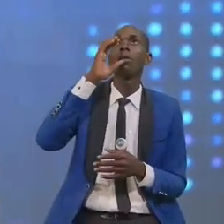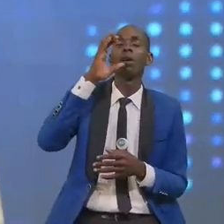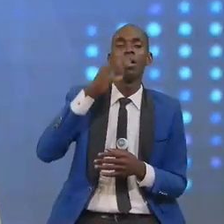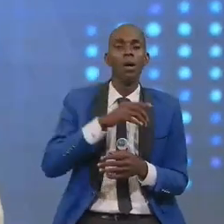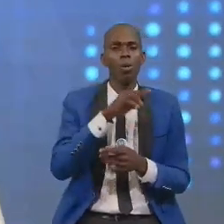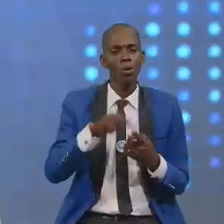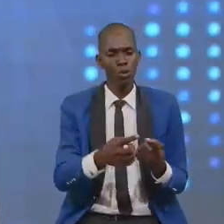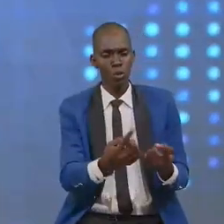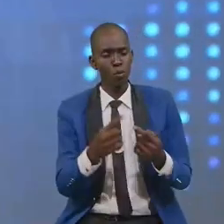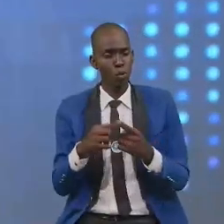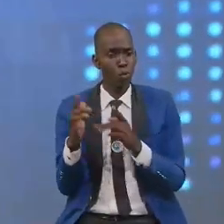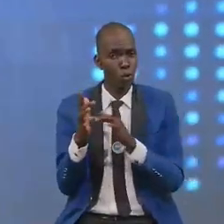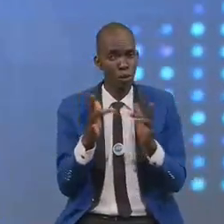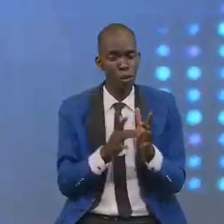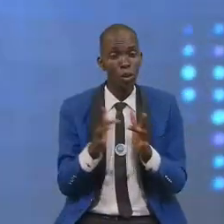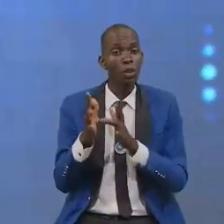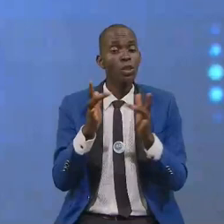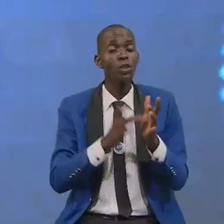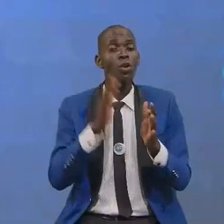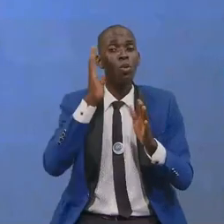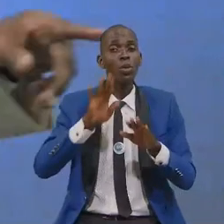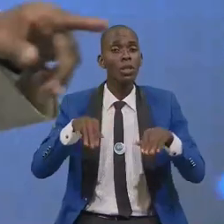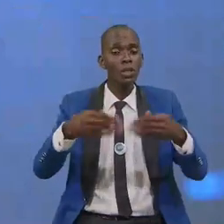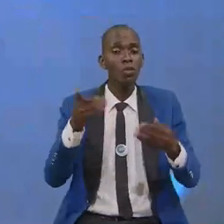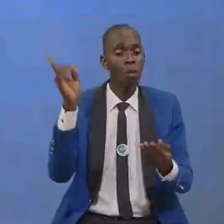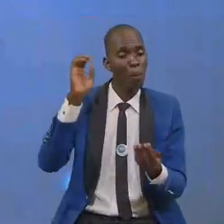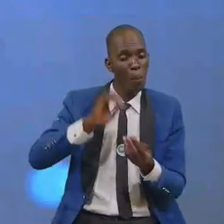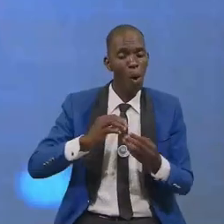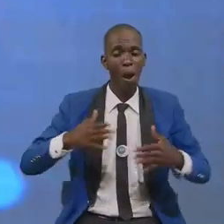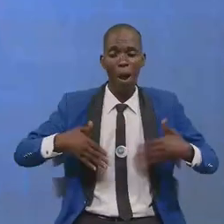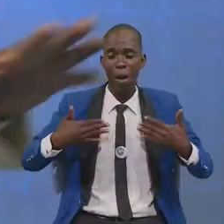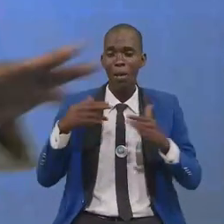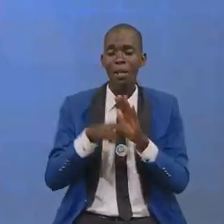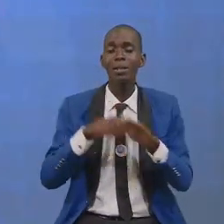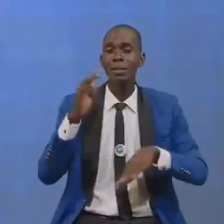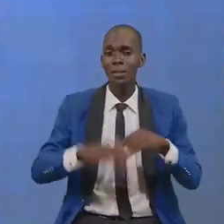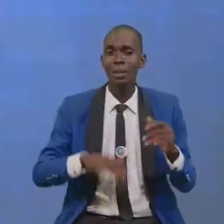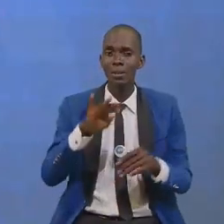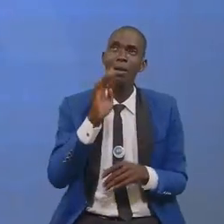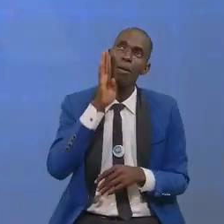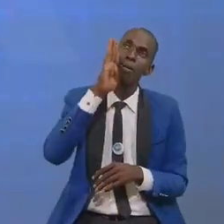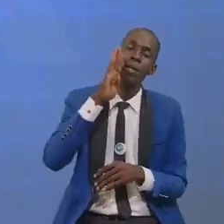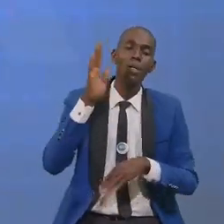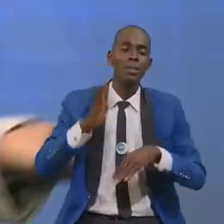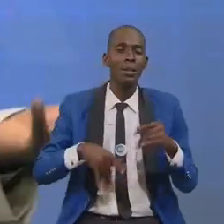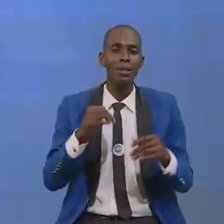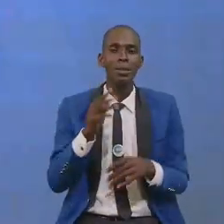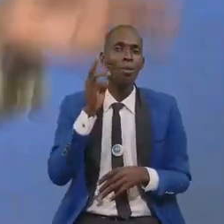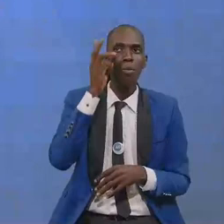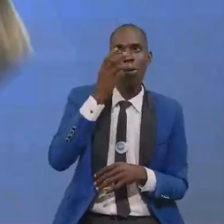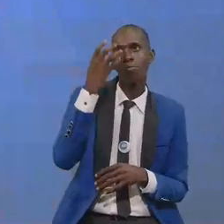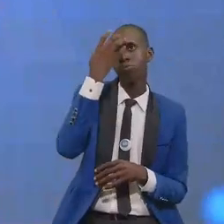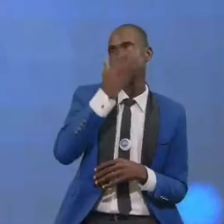Jésus va te donner plus de bonheur que l'alcool que le vin que tu buvais